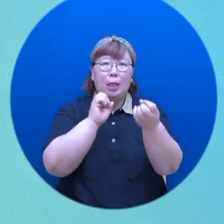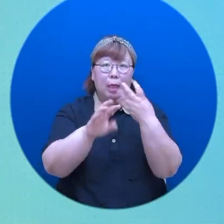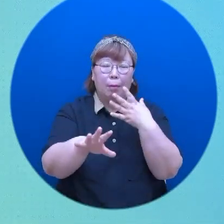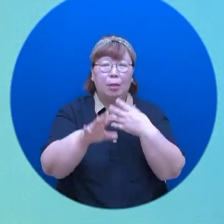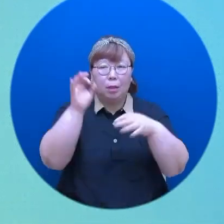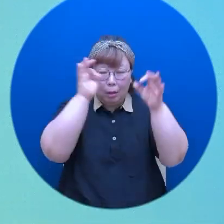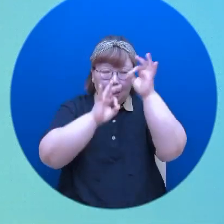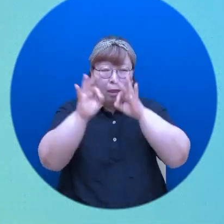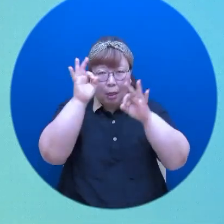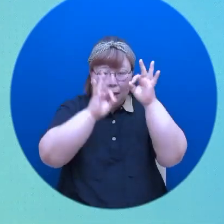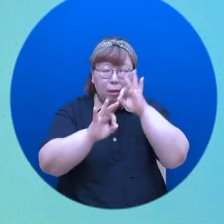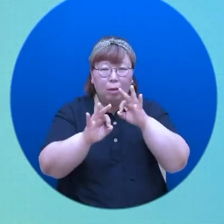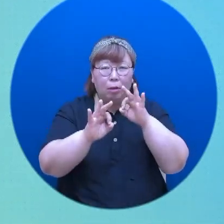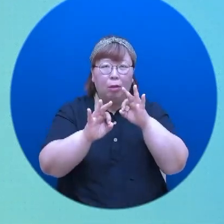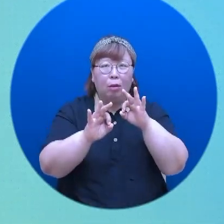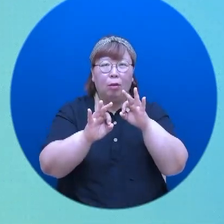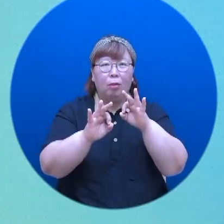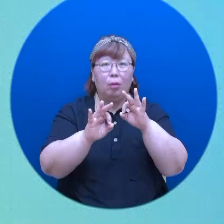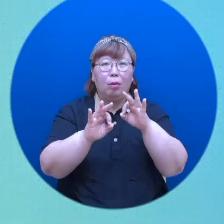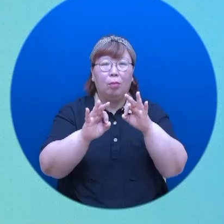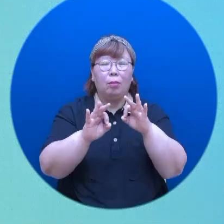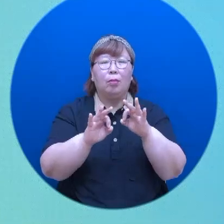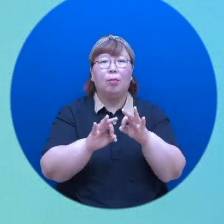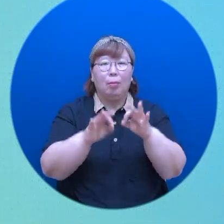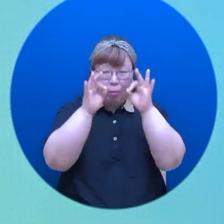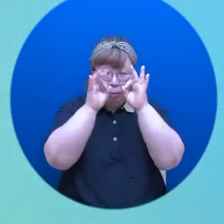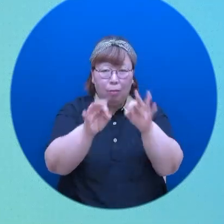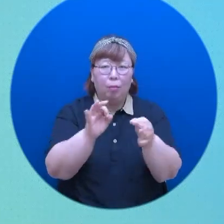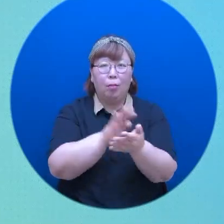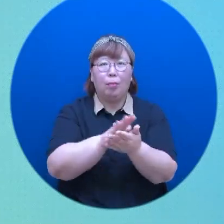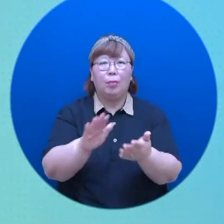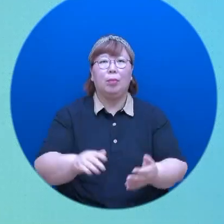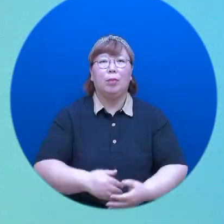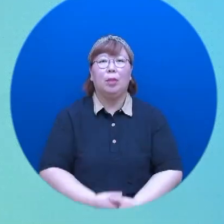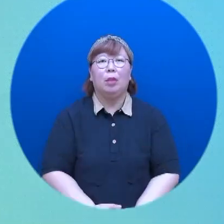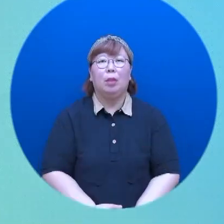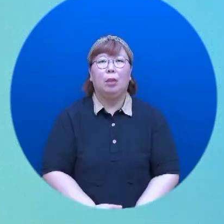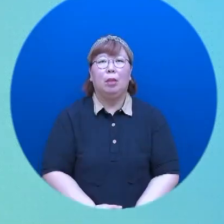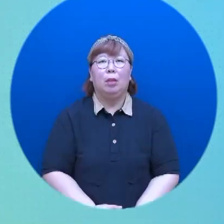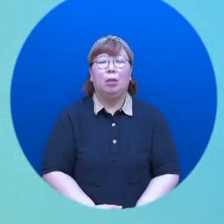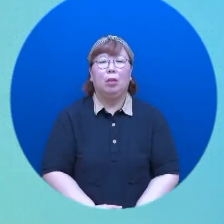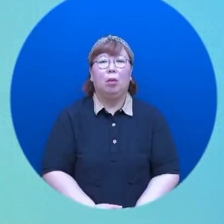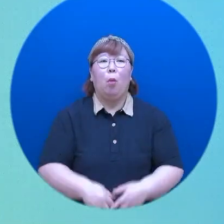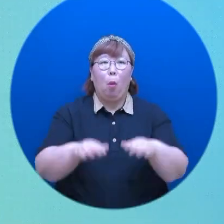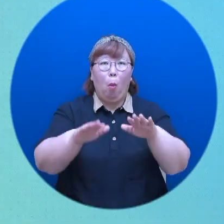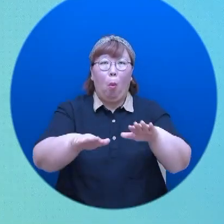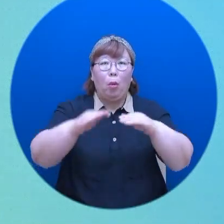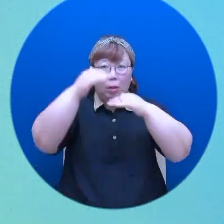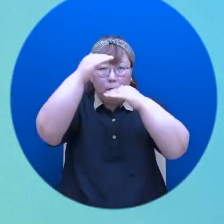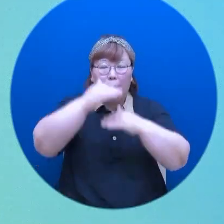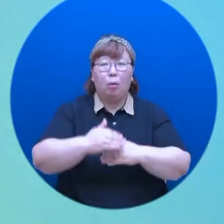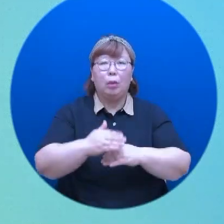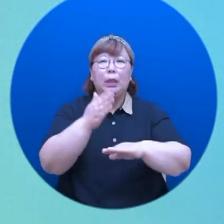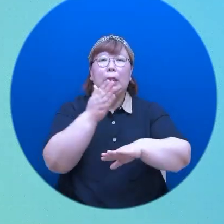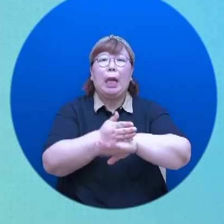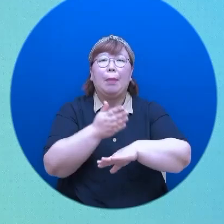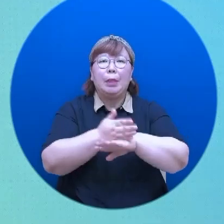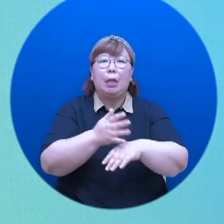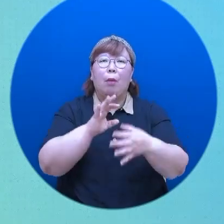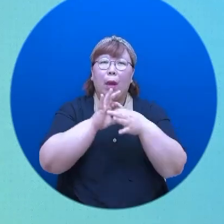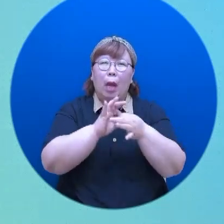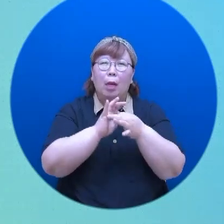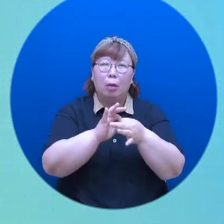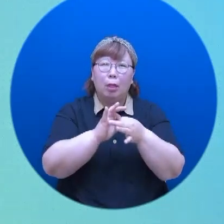함께 여행을 떠나보도록 하겠습니다. 오늘 본문은 감사와 관련된